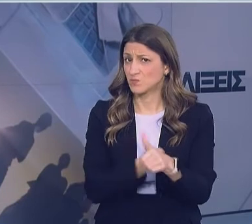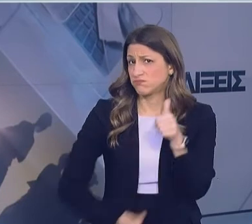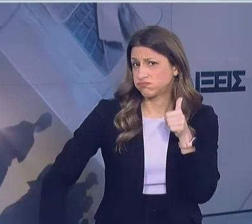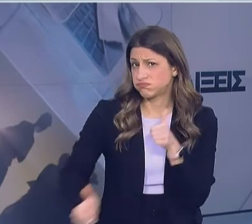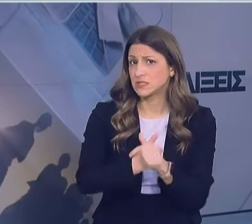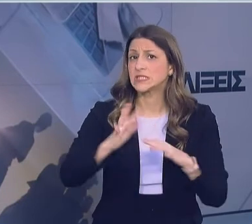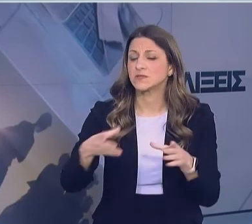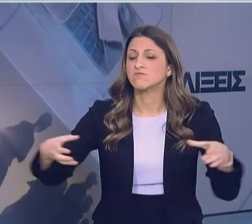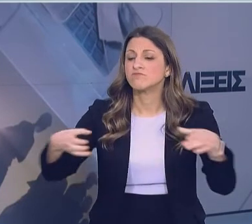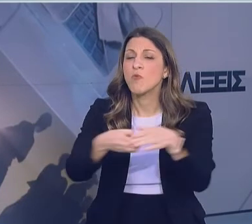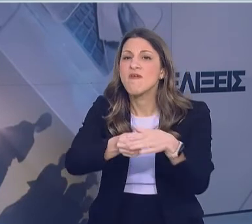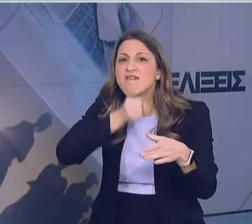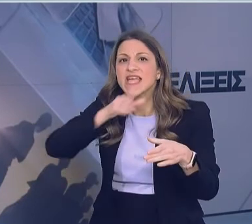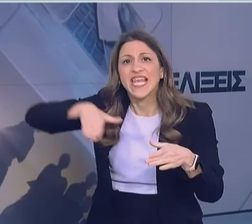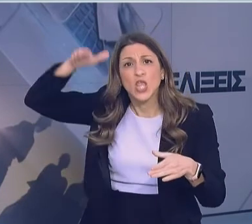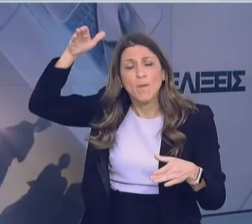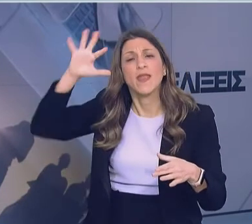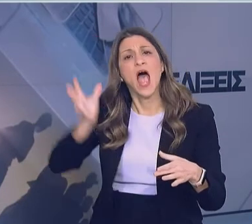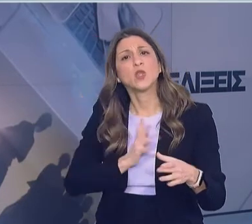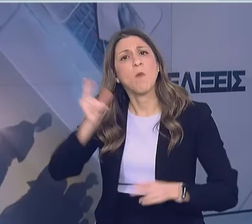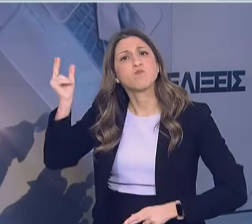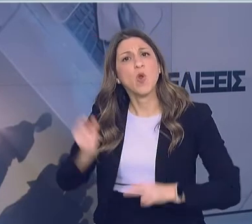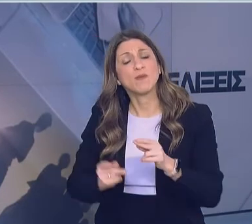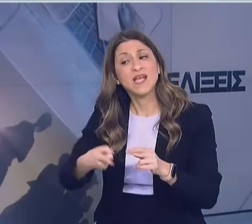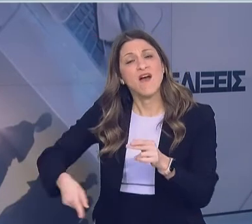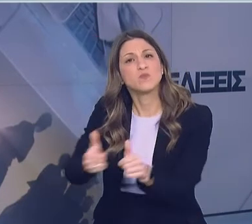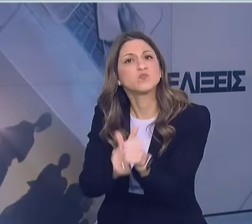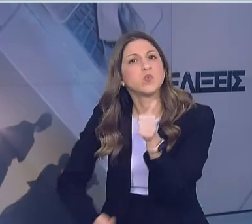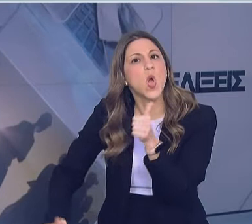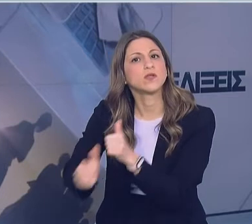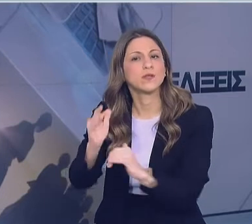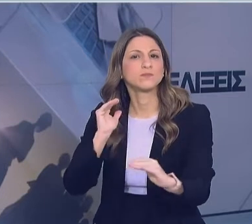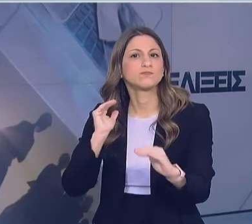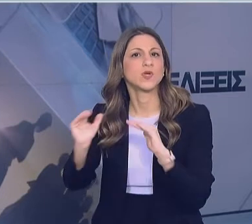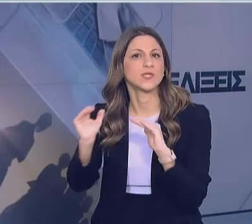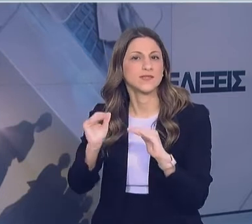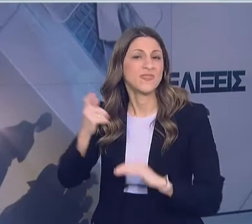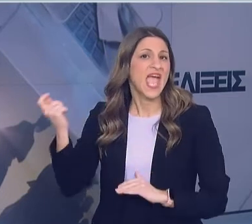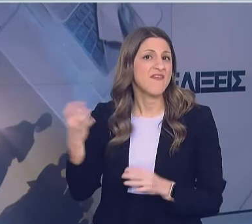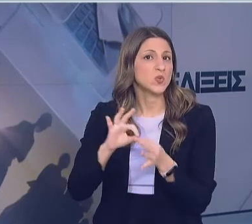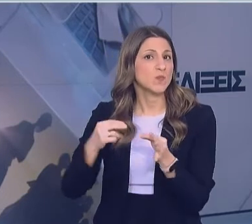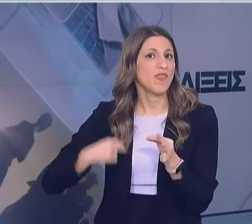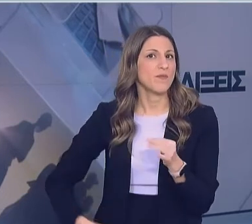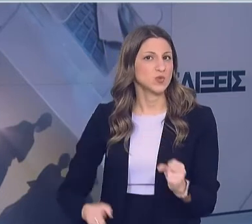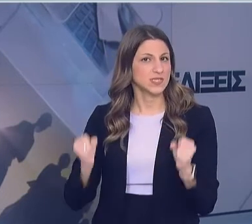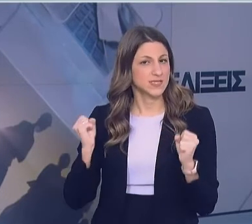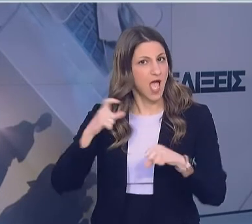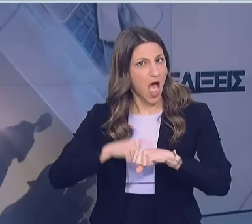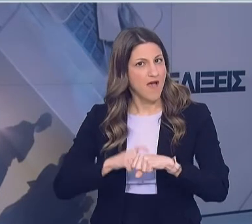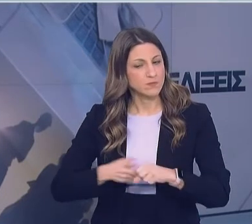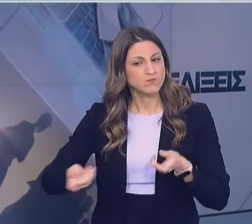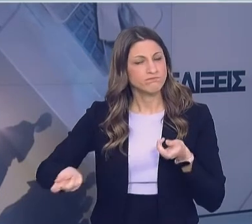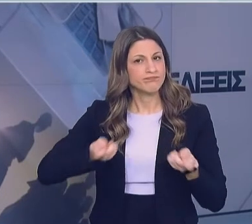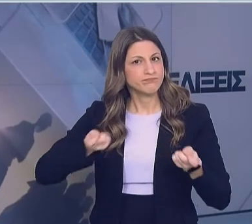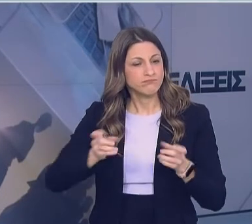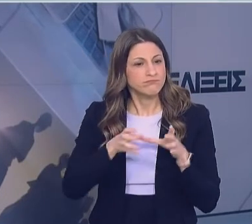υψηλή προτεραιότητα και στο πλαίσιο αυτό ο Εθνικός Οργανισμός Δημόσιας Υγείας θα εντατικοποιήσει τις ενέργειες προστασίας των ηλικιωμένων.